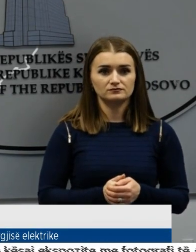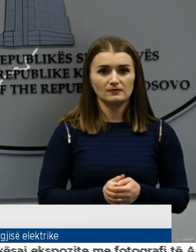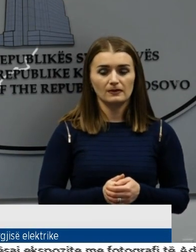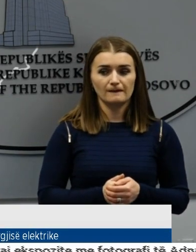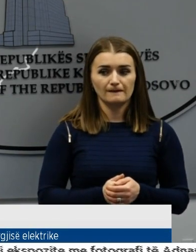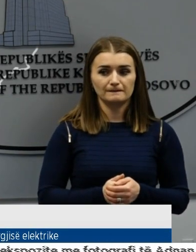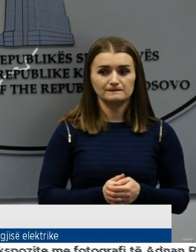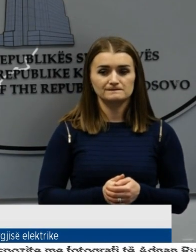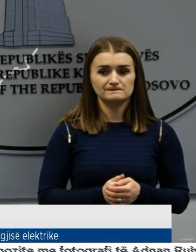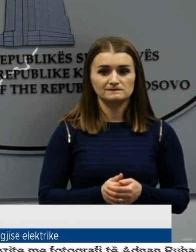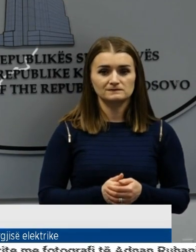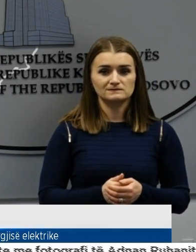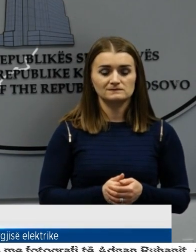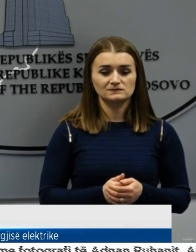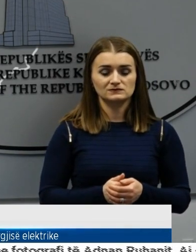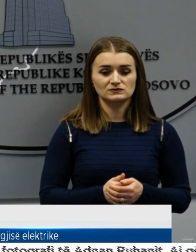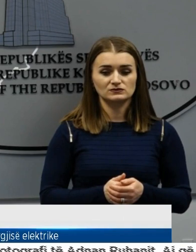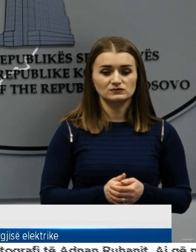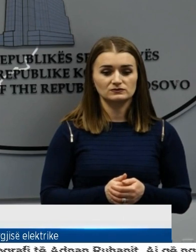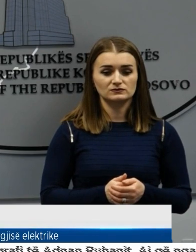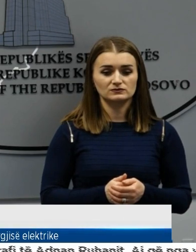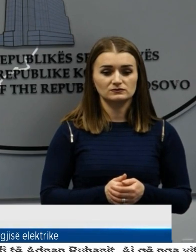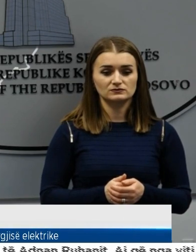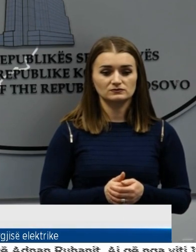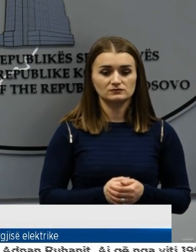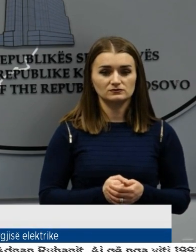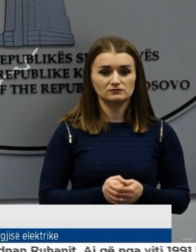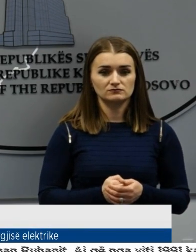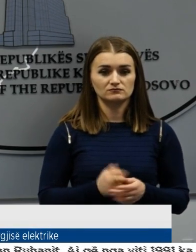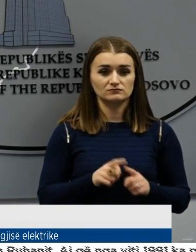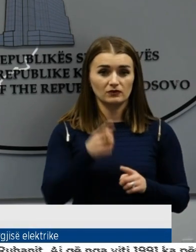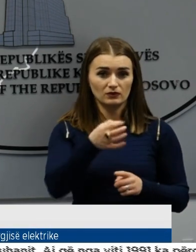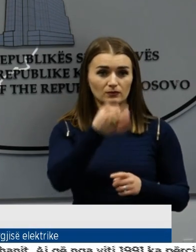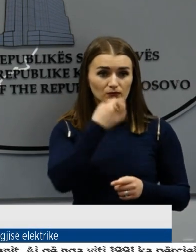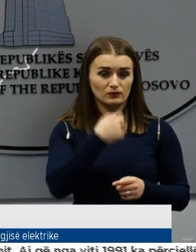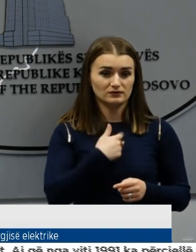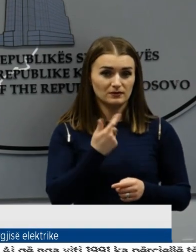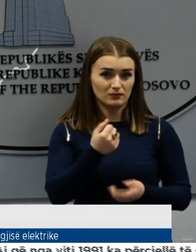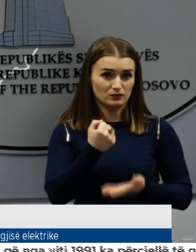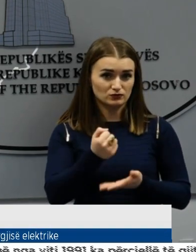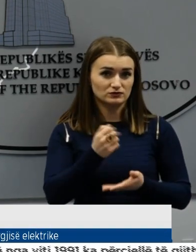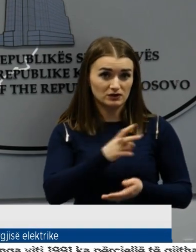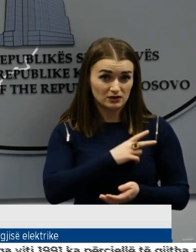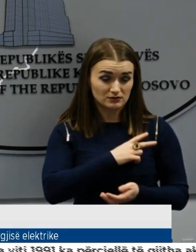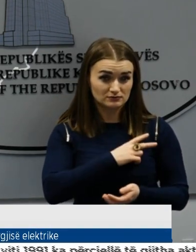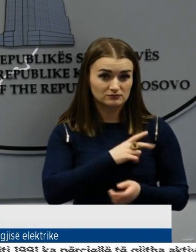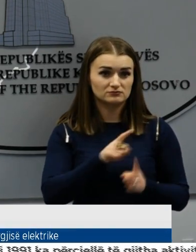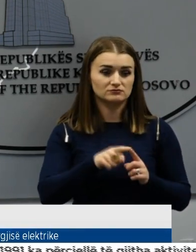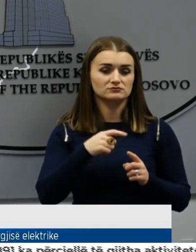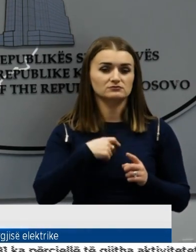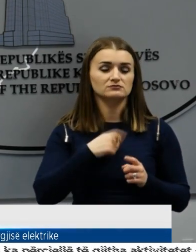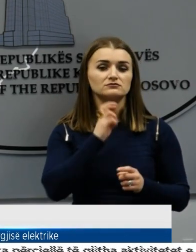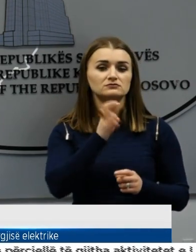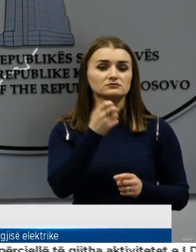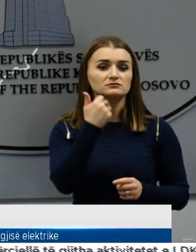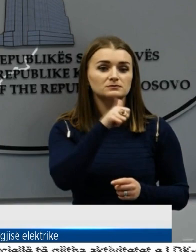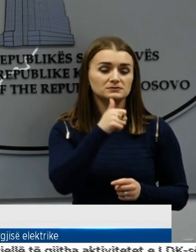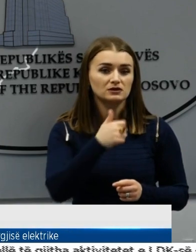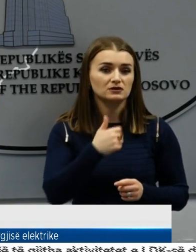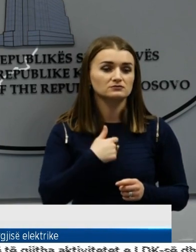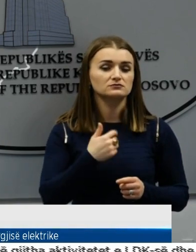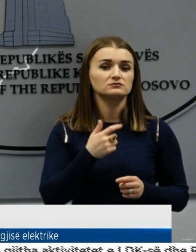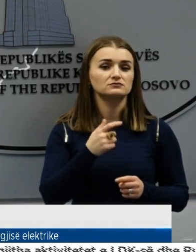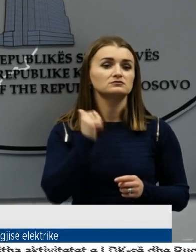pyetjen a kemi mjete, unë do përgjigjesha kështu, duke qenë se për llogaritjet ndryshojmë dita e ditës, sa kemi mundësi për